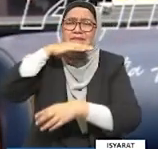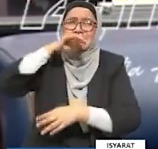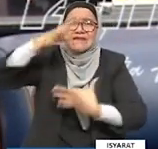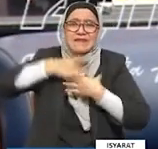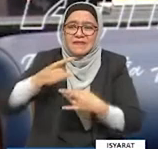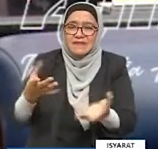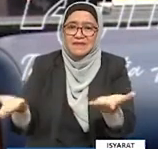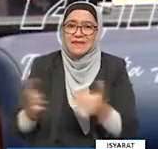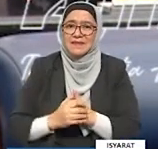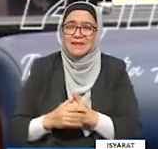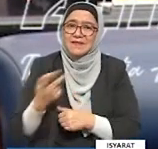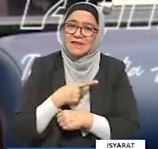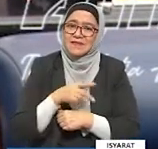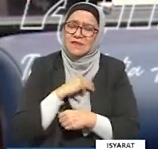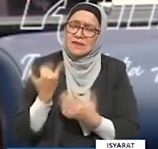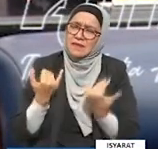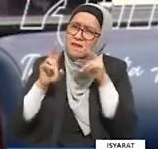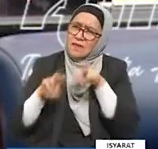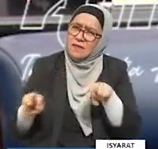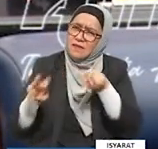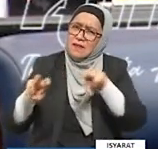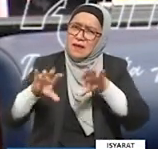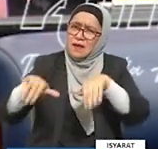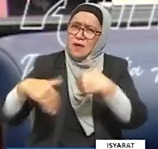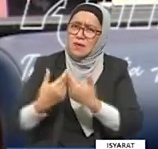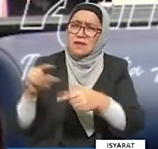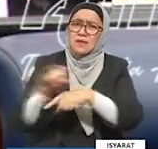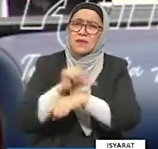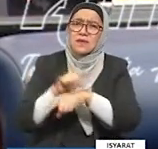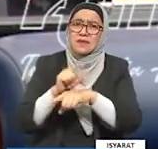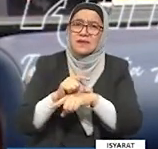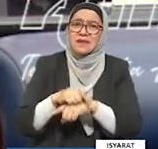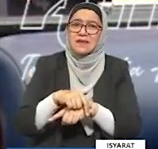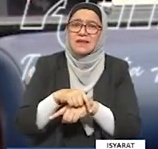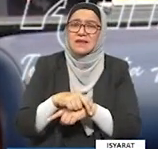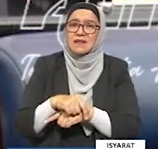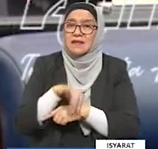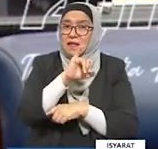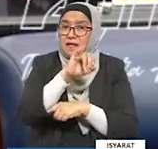sedang mengkaji bagaimanakah kita menggunakan Industri Revolusi 4.0